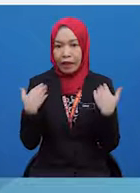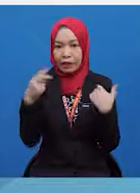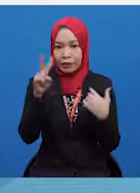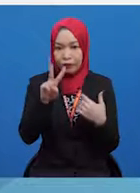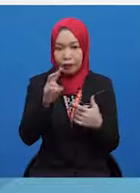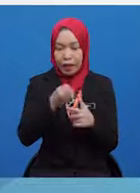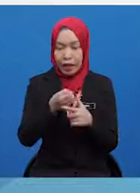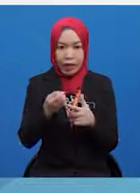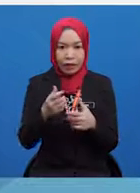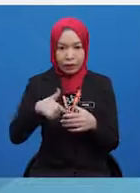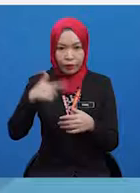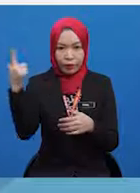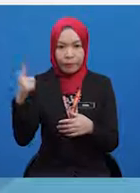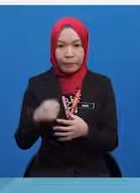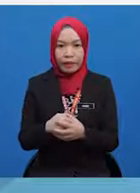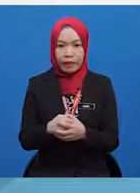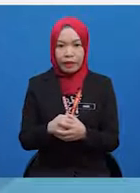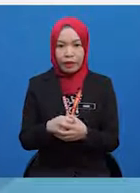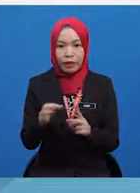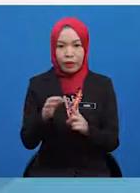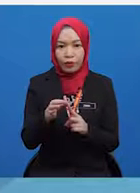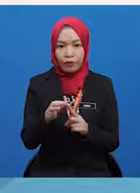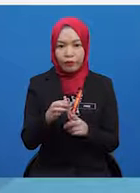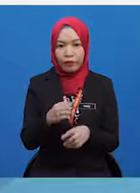lebih huruf atau satu perkataan.